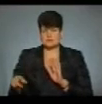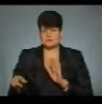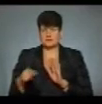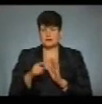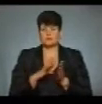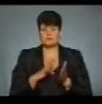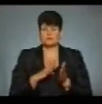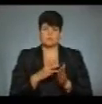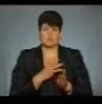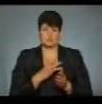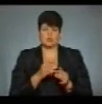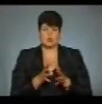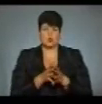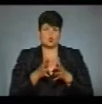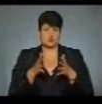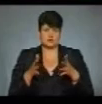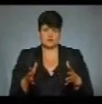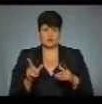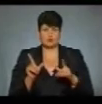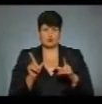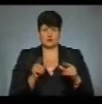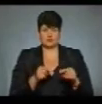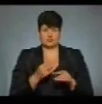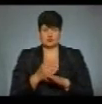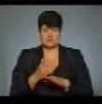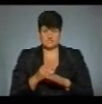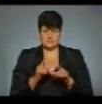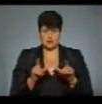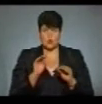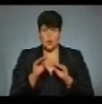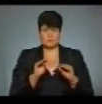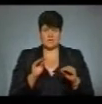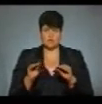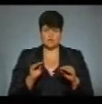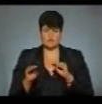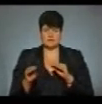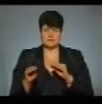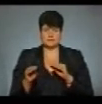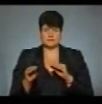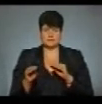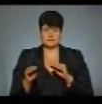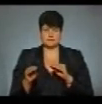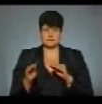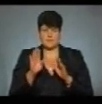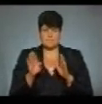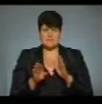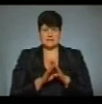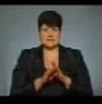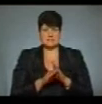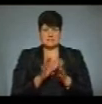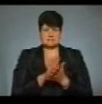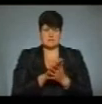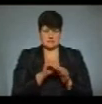висловлено побажання розширити проїзну частину, облаштувати контейнери для сміття. І